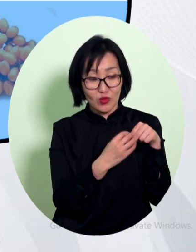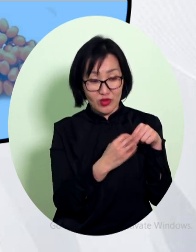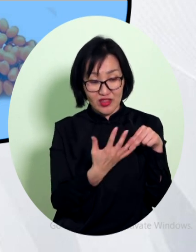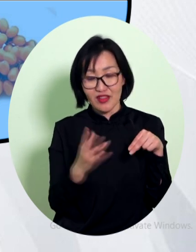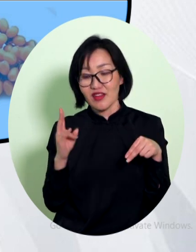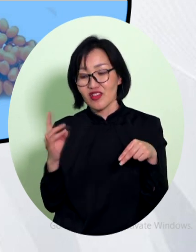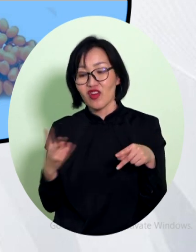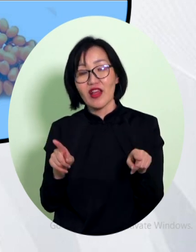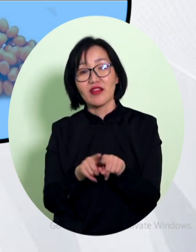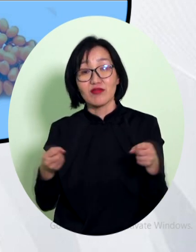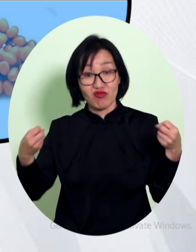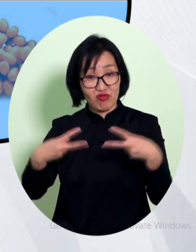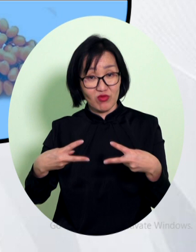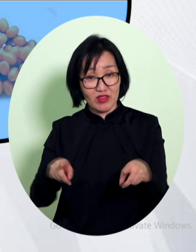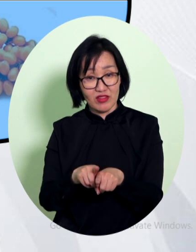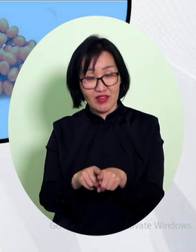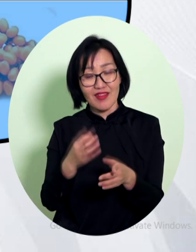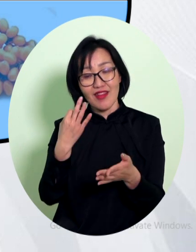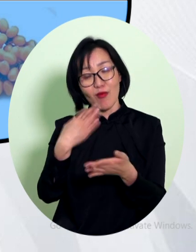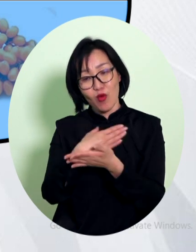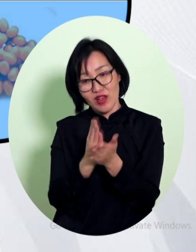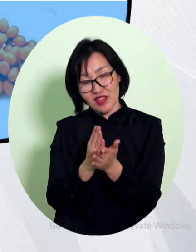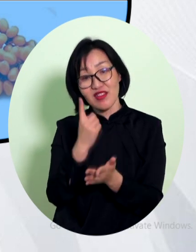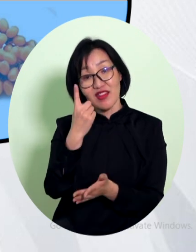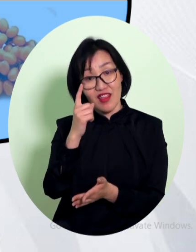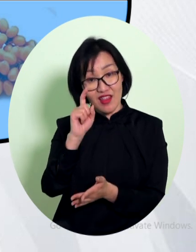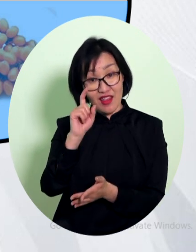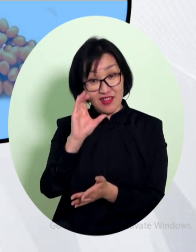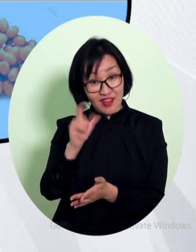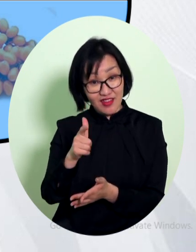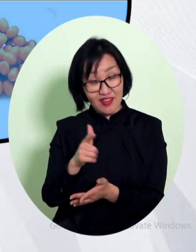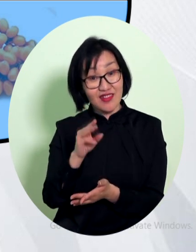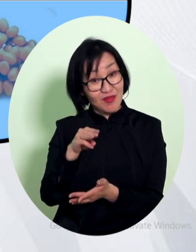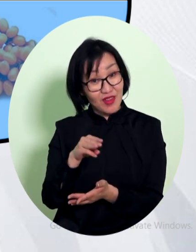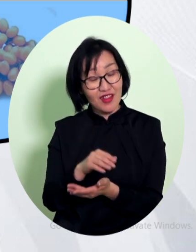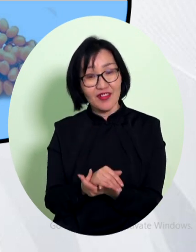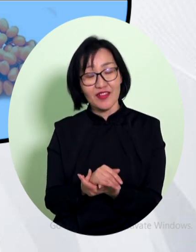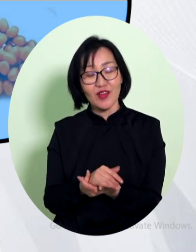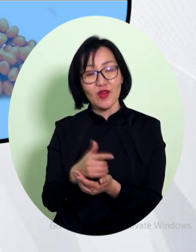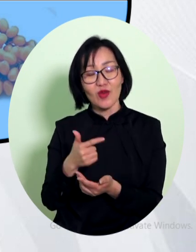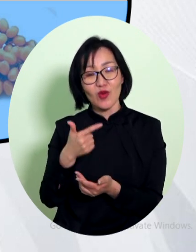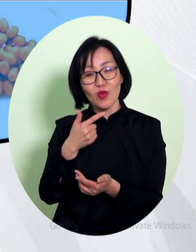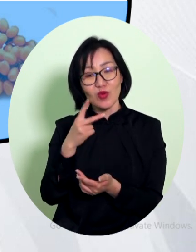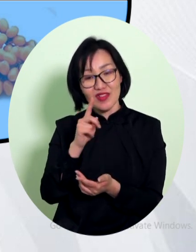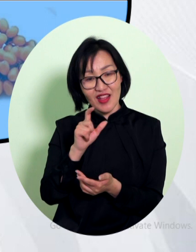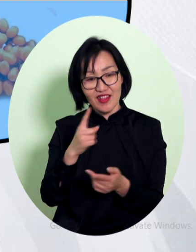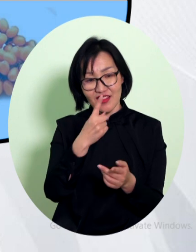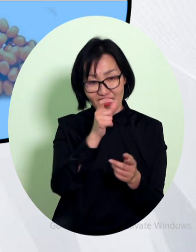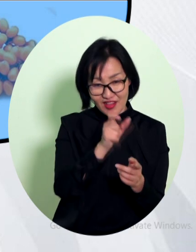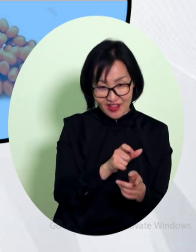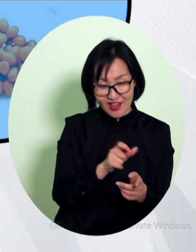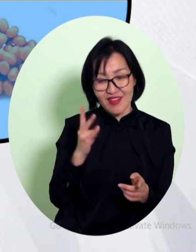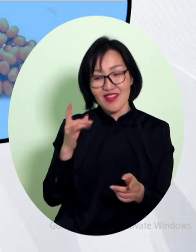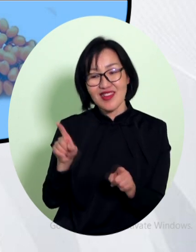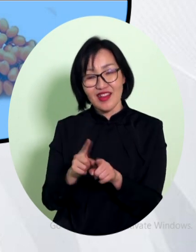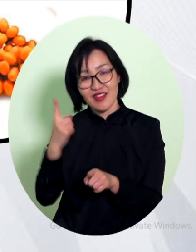Гүзээлцэг нь нэрс хоёр тэнцүү байна. 8 хуваасны 1 хэсэг нь гүзээлцэг нь 1 хэсэг нь